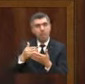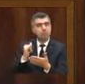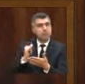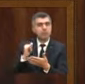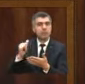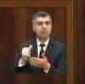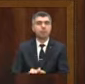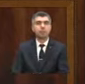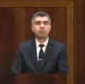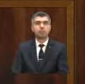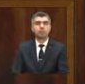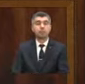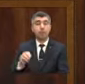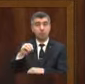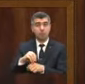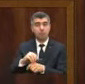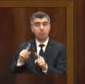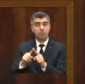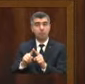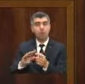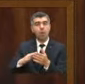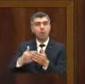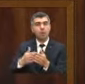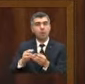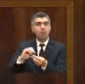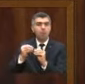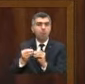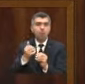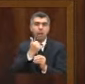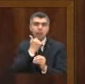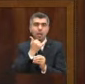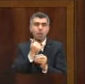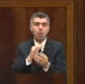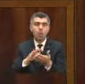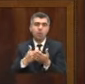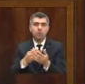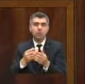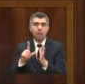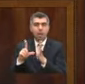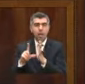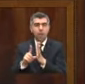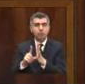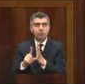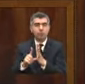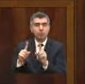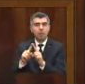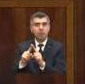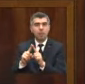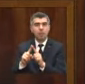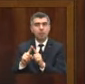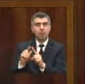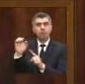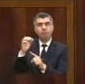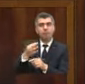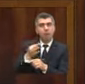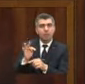دائم، وأيضا رفع المعيقات والقيود التي يفرضها القانون على مزاولة الأطباء الأجانب بالمغرب.